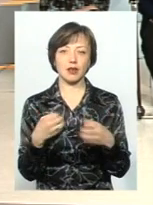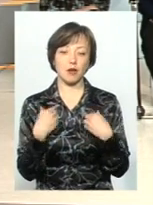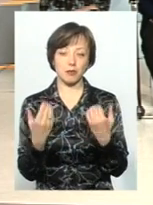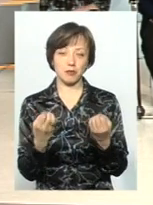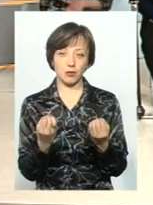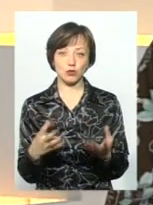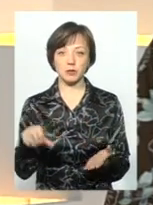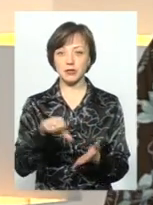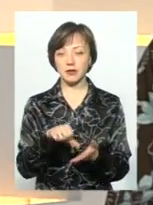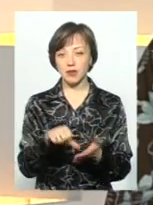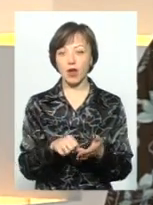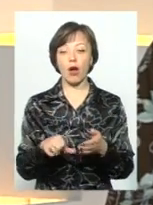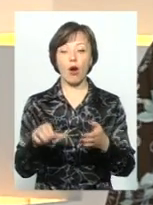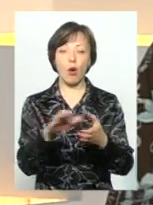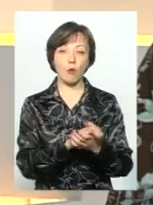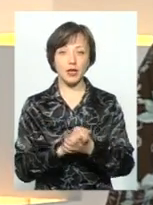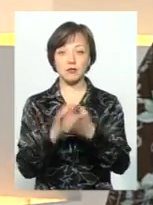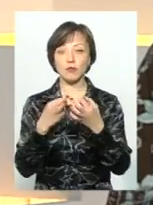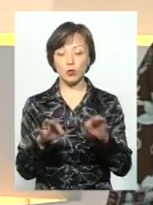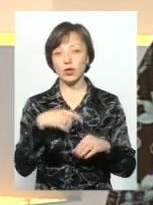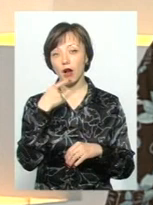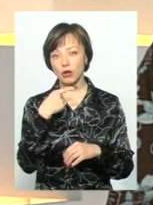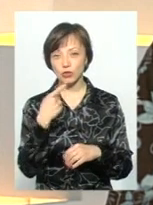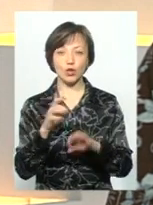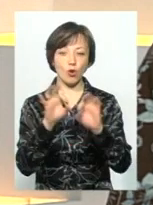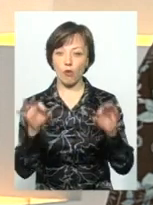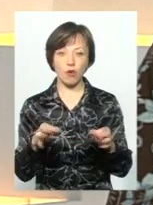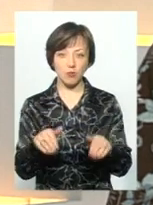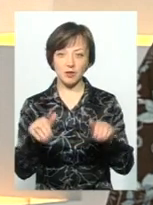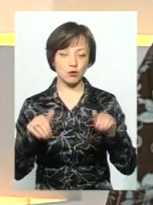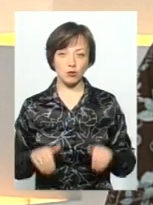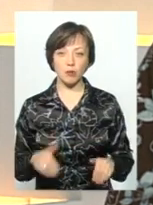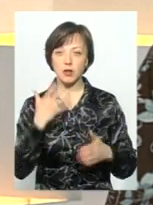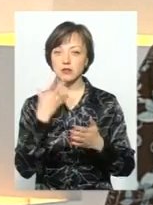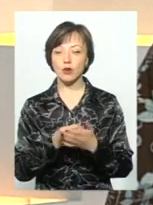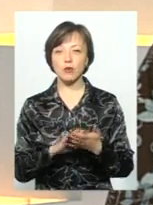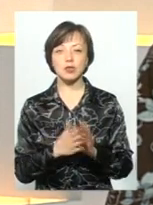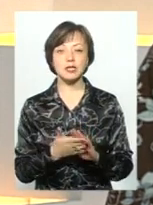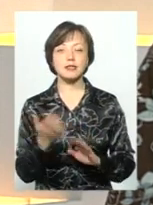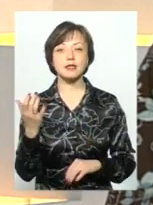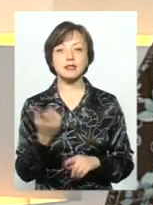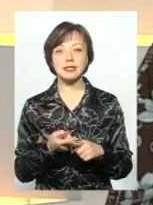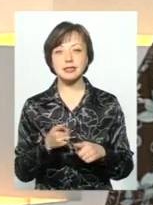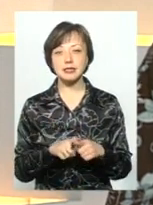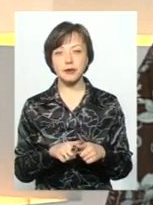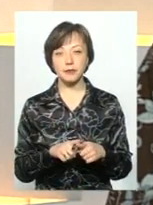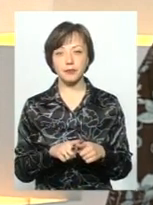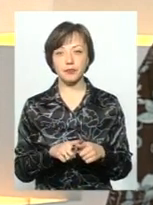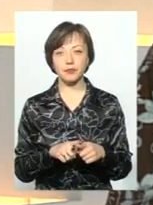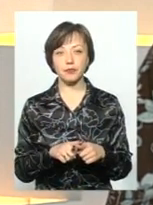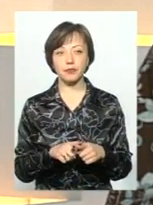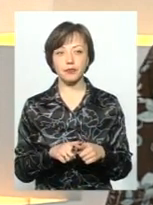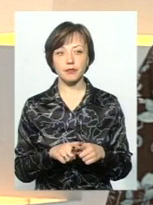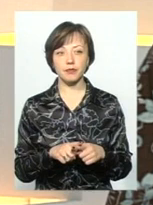представник Всеукраїнського об'єднання «Свобода», я вам кажу те, що ми ніколи не відступали від своїх позицій. Це є ці позиції, от